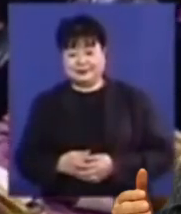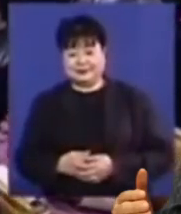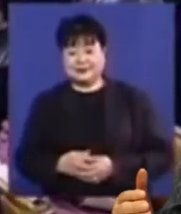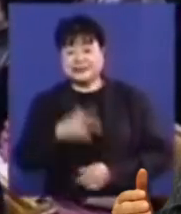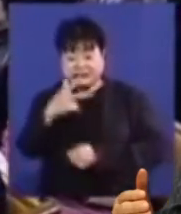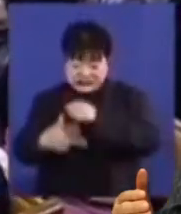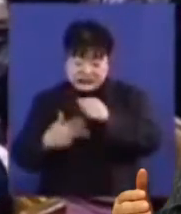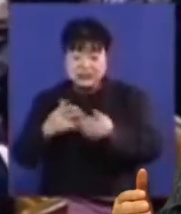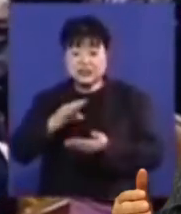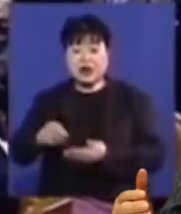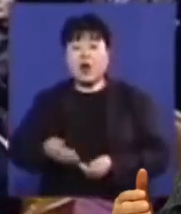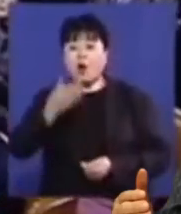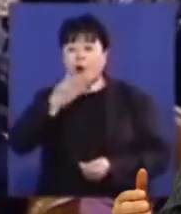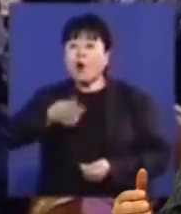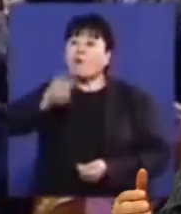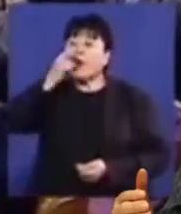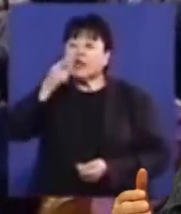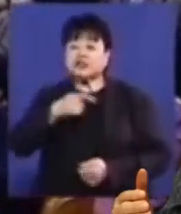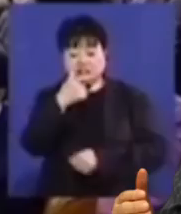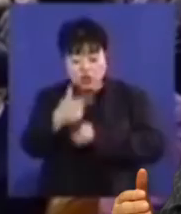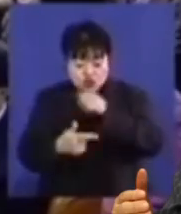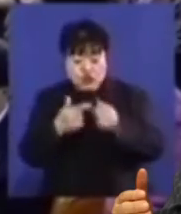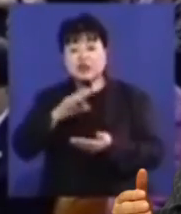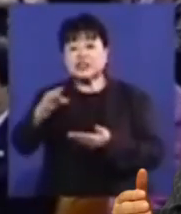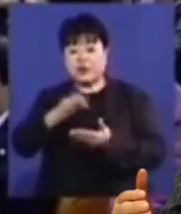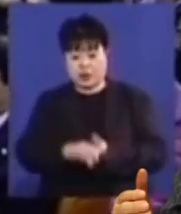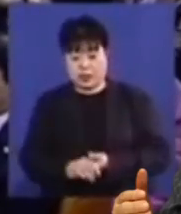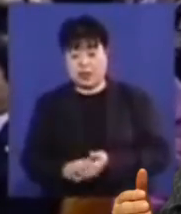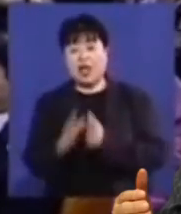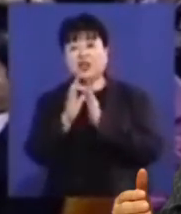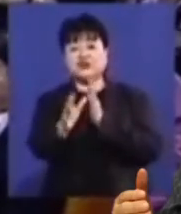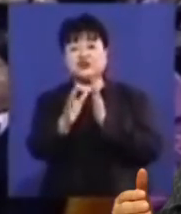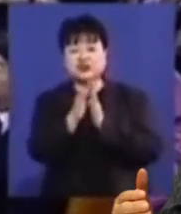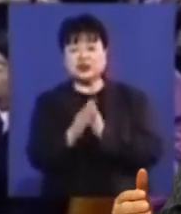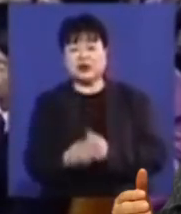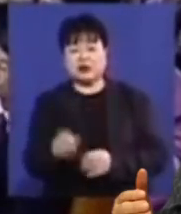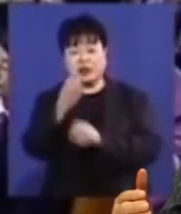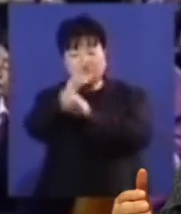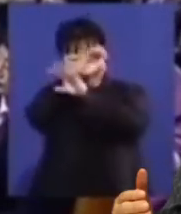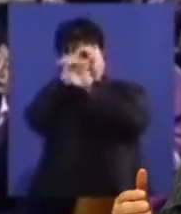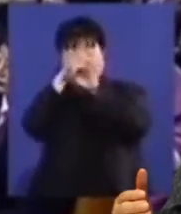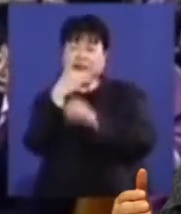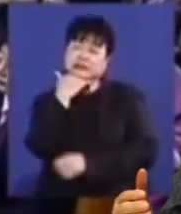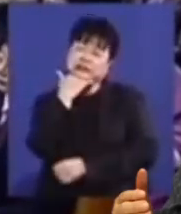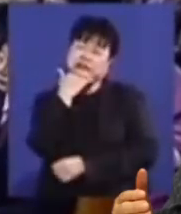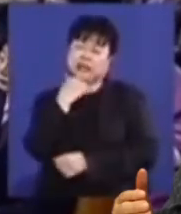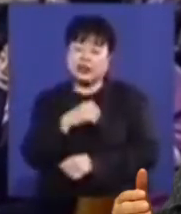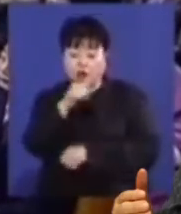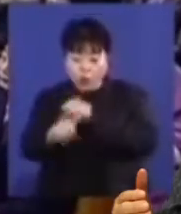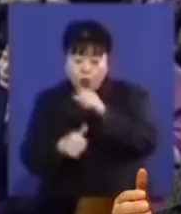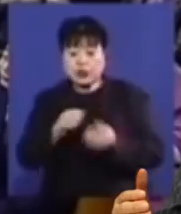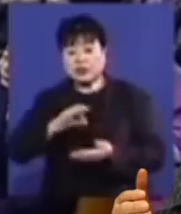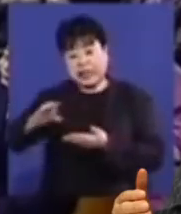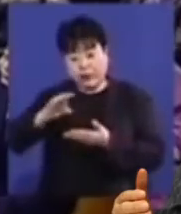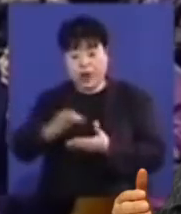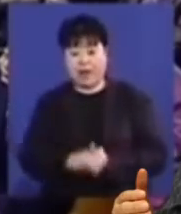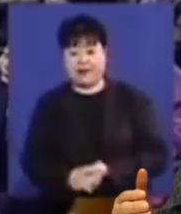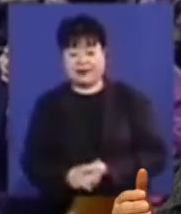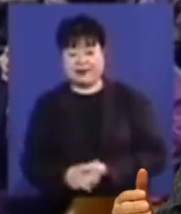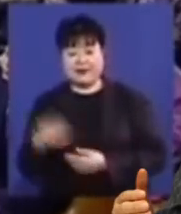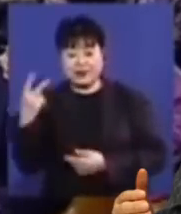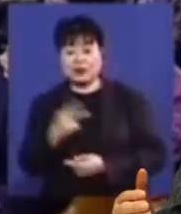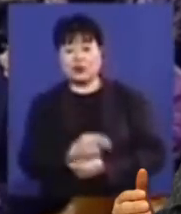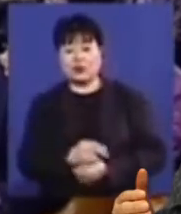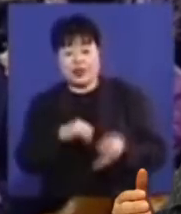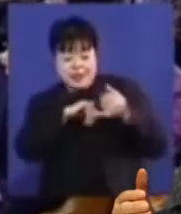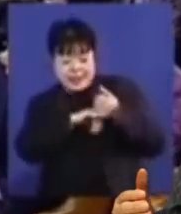7년, 먹고 마시는데 6년, 줄 서거나 신호등을 기다리는데 5년이 걸렸습니다. 또한